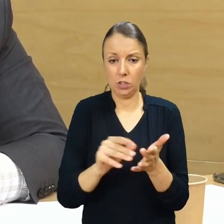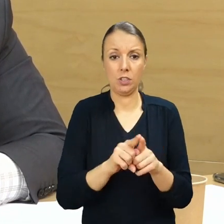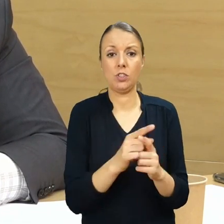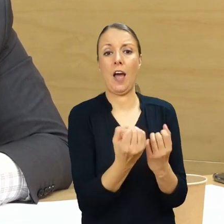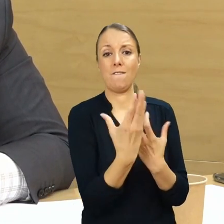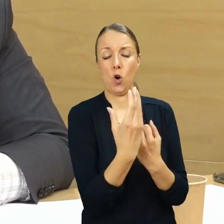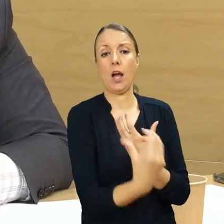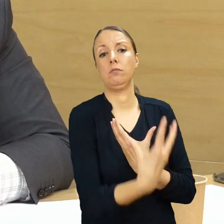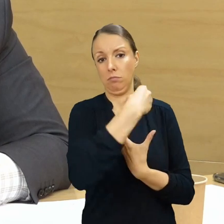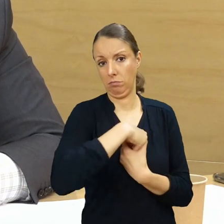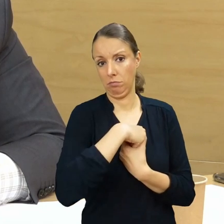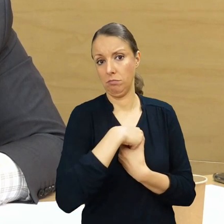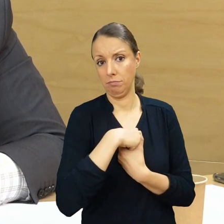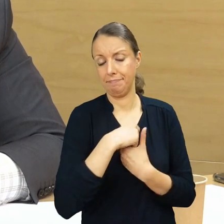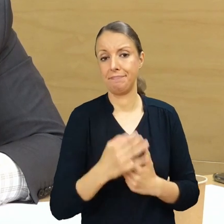Z drugiej strony